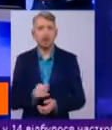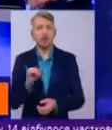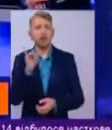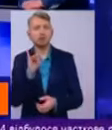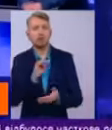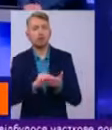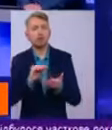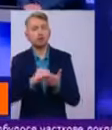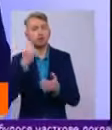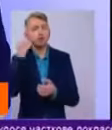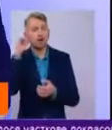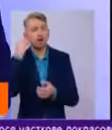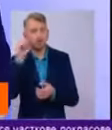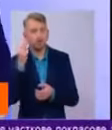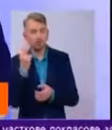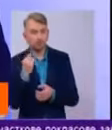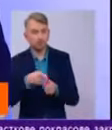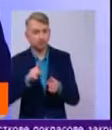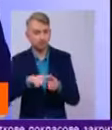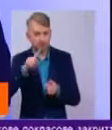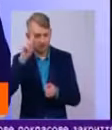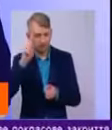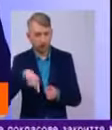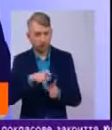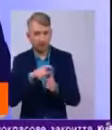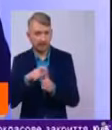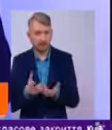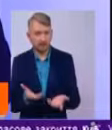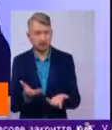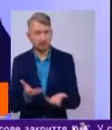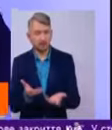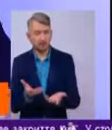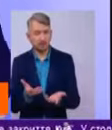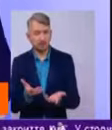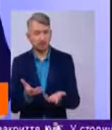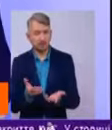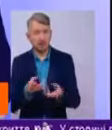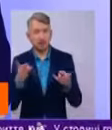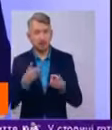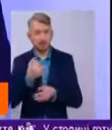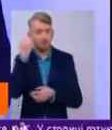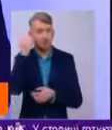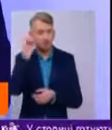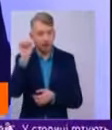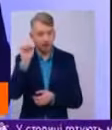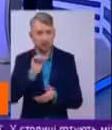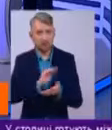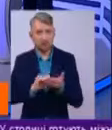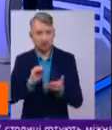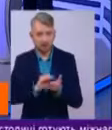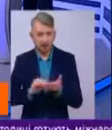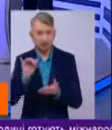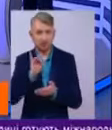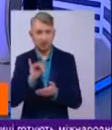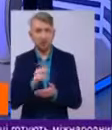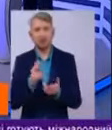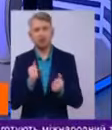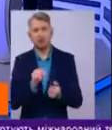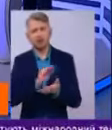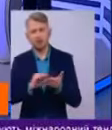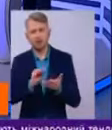пишуть переможці, це відома теза. Тобто треба перемагати і писати правду. По-своєму,